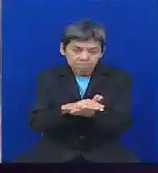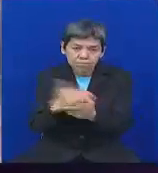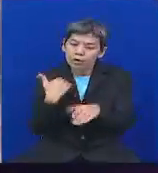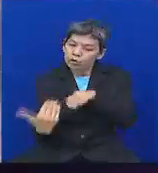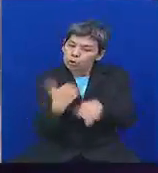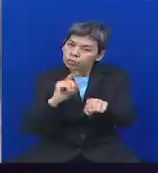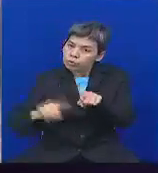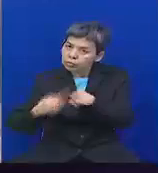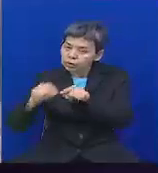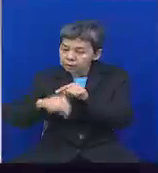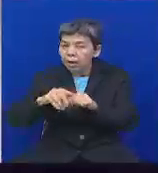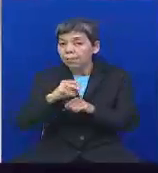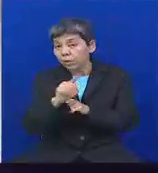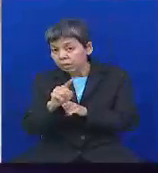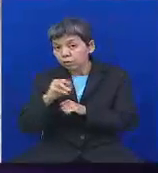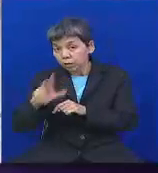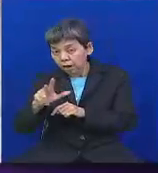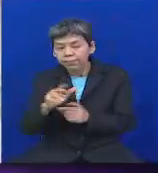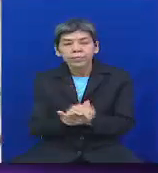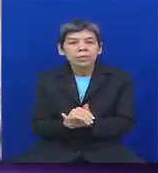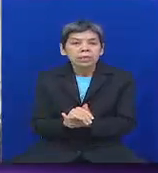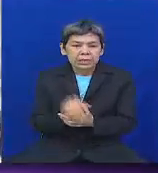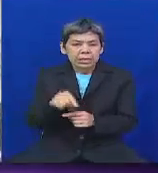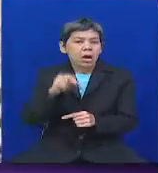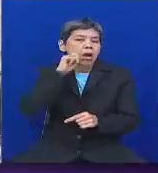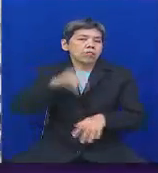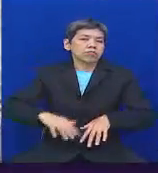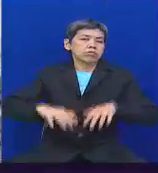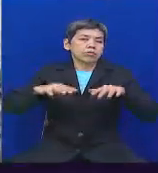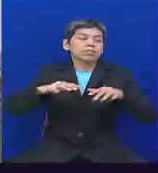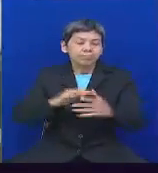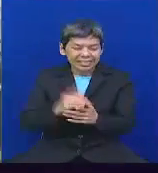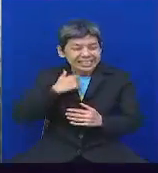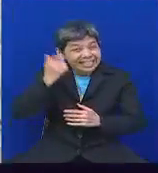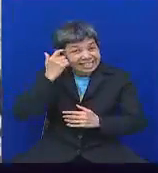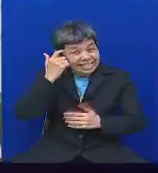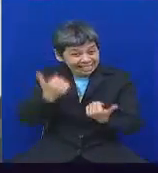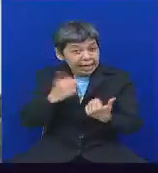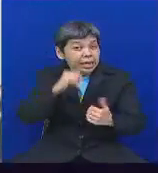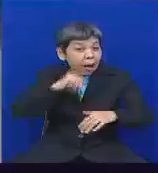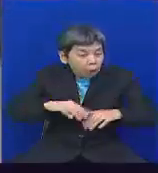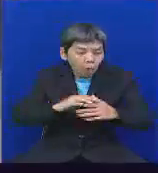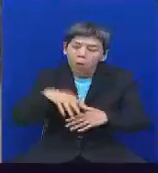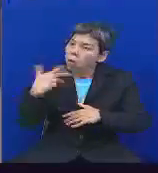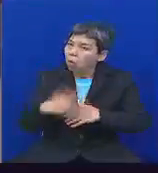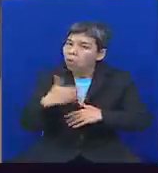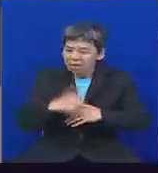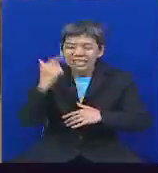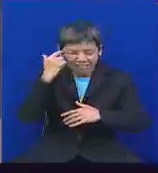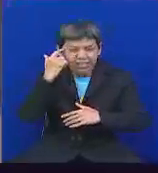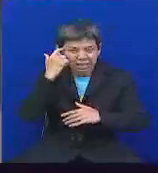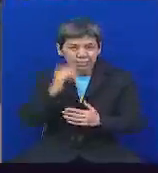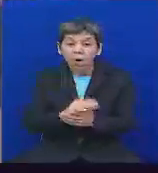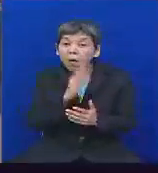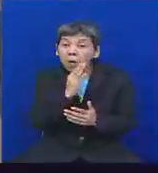นนหลายสายในพื้นที่หมู่1และหมู่3ตำบลบุญเกิดถูกน้ำท่วมและคาดว่าสถานการณ์น้ำท่วมจะทวีความรุนแรงเพิ่มมากขึ้น